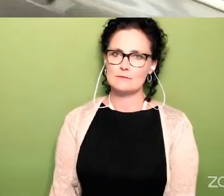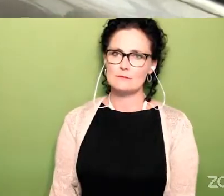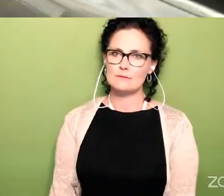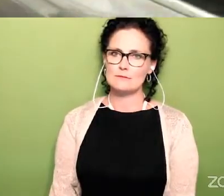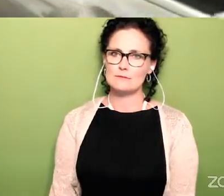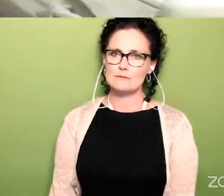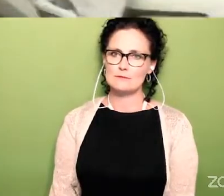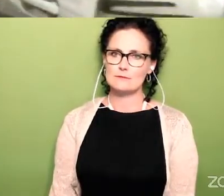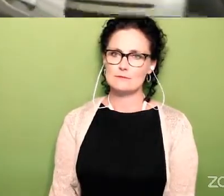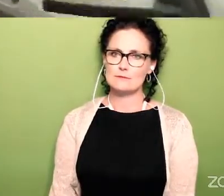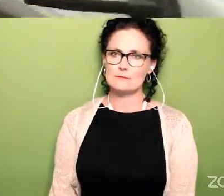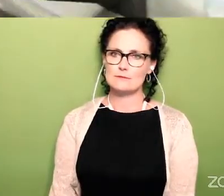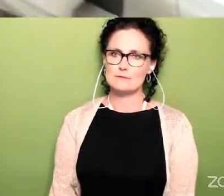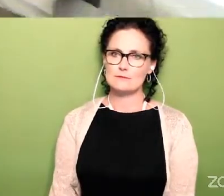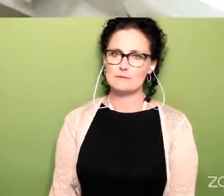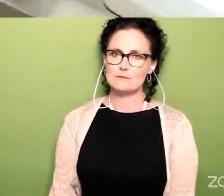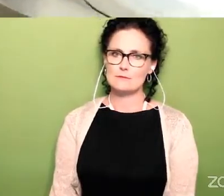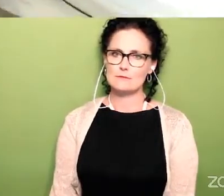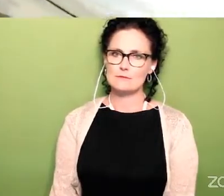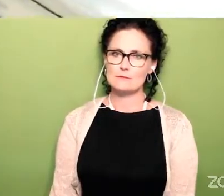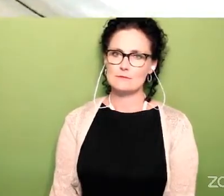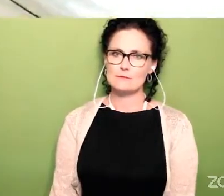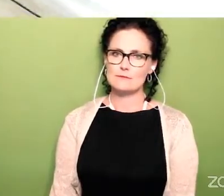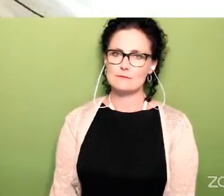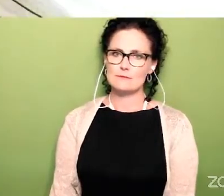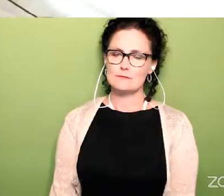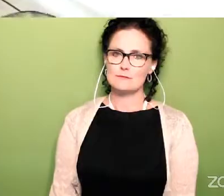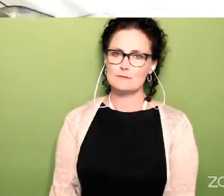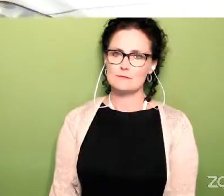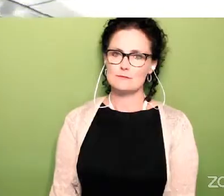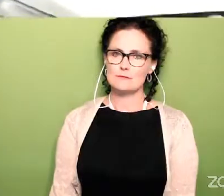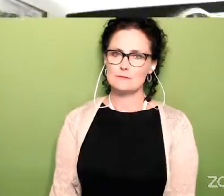एक बात तो कौने गूंज खाई